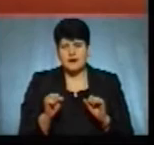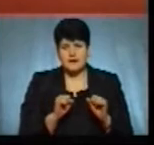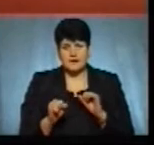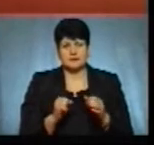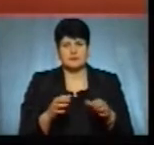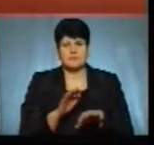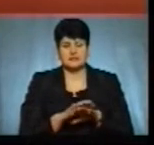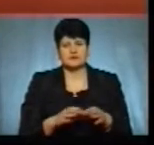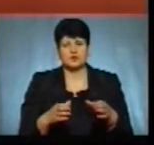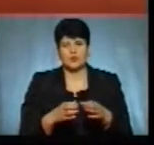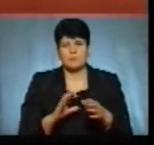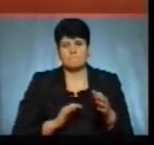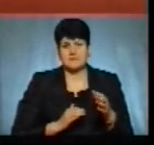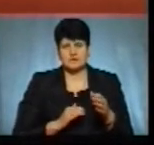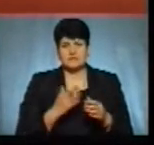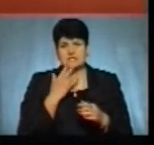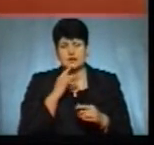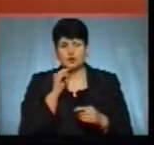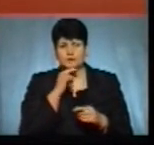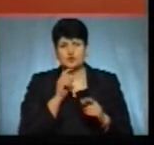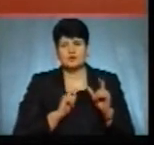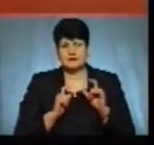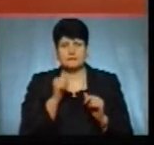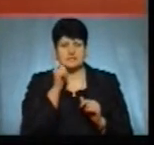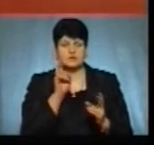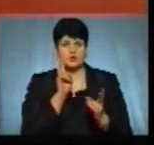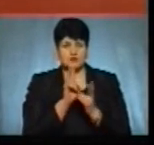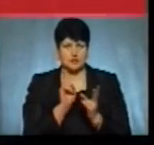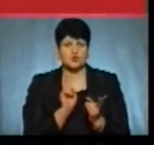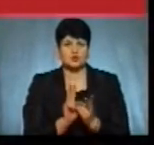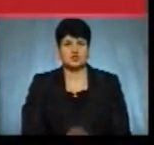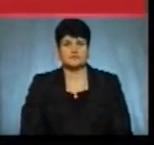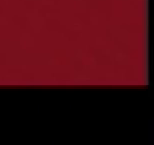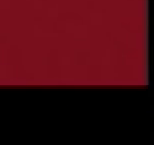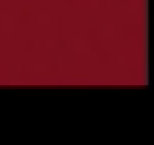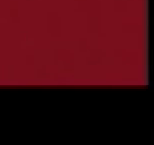національного економічного університету. А ми з вами зустрінемося завтра. До зустрічі!